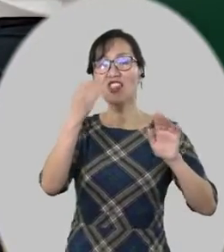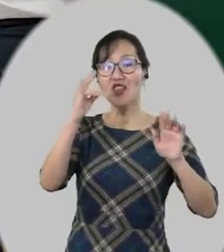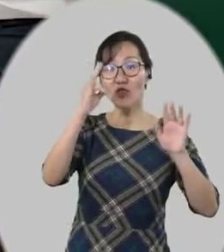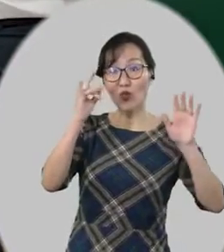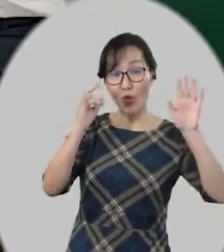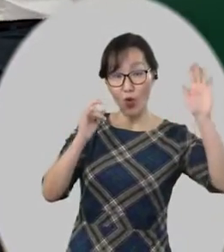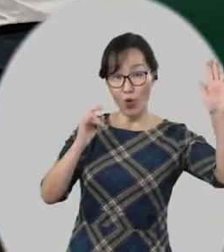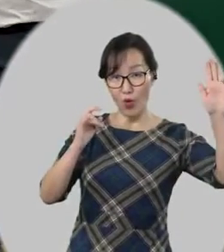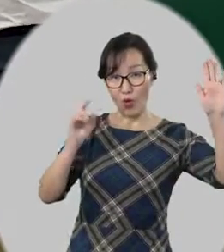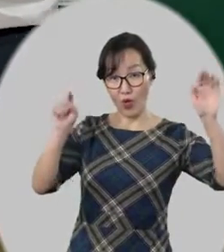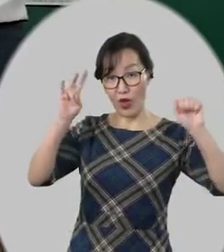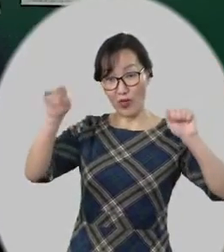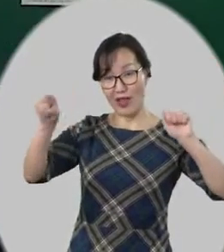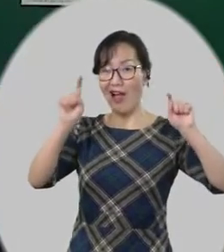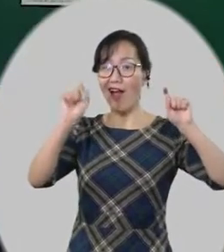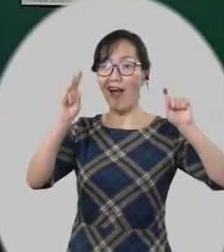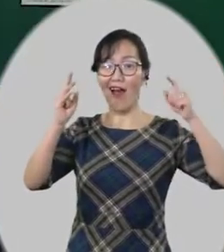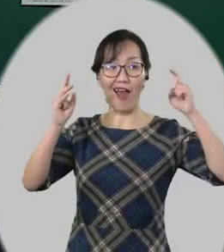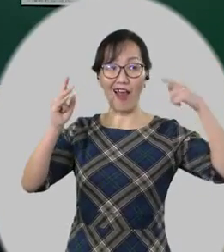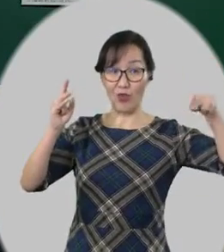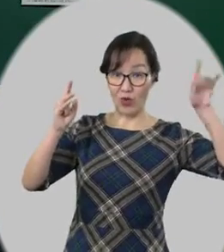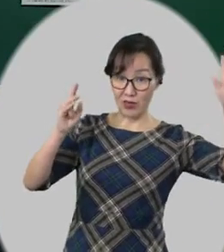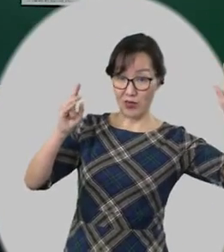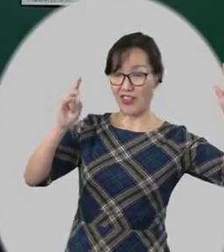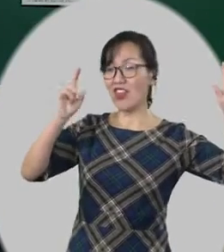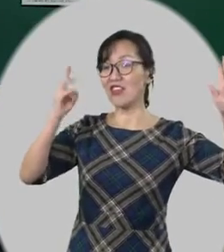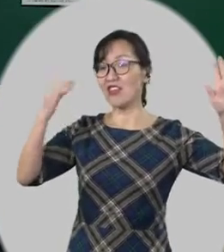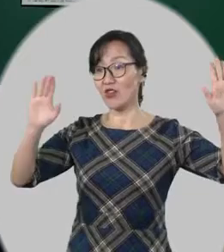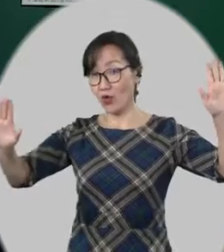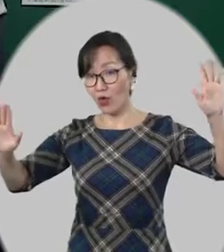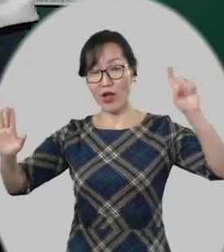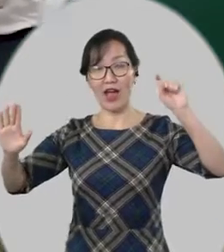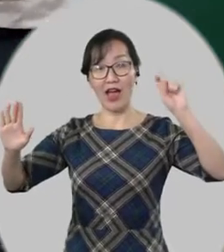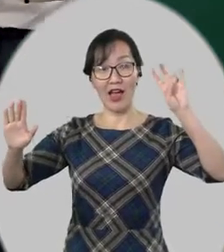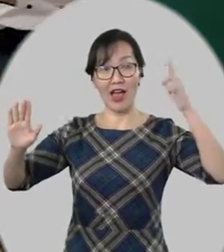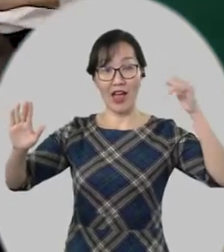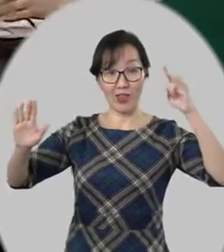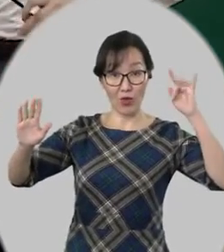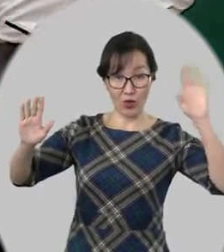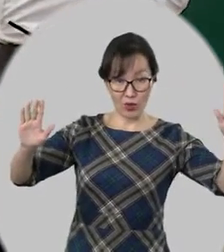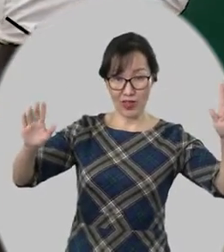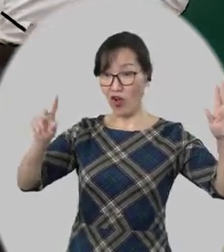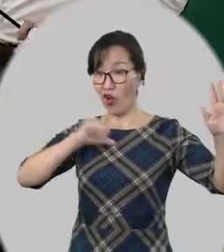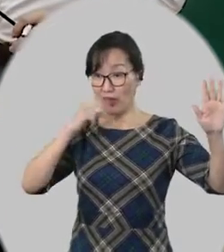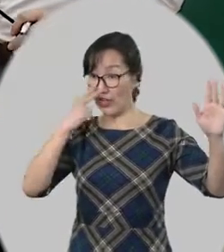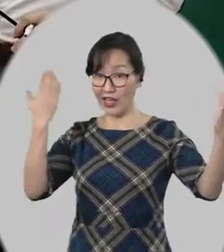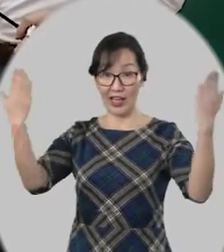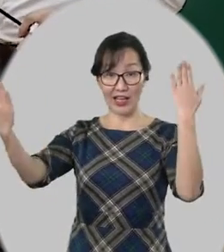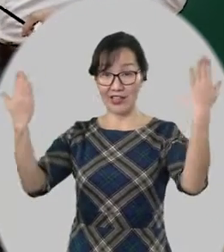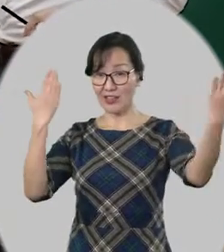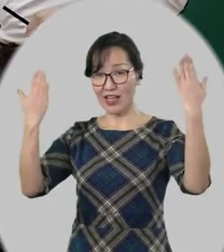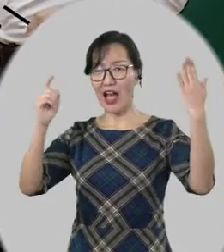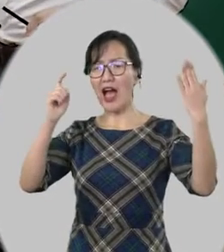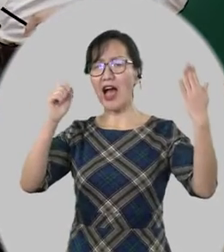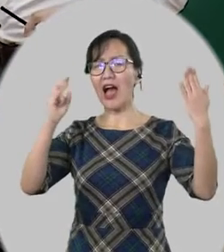байж гээ. Хангай нуруу маань энд байж гээ. Тэгэхээр хооронд нь харьцуулж харахаар Хангай